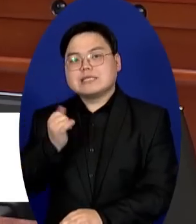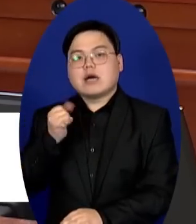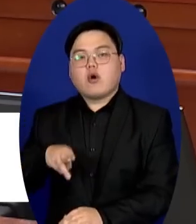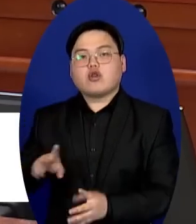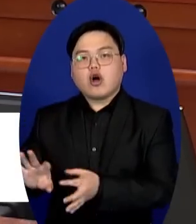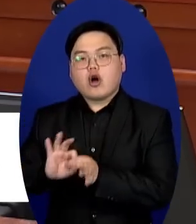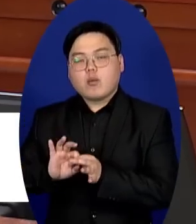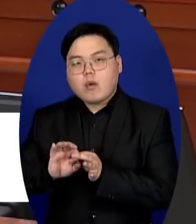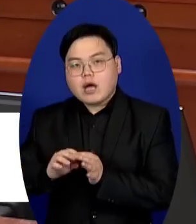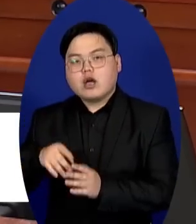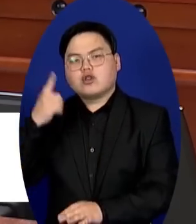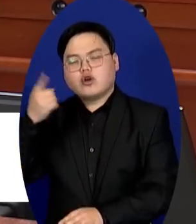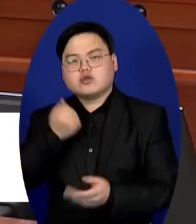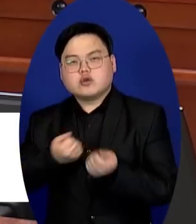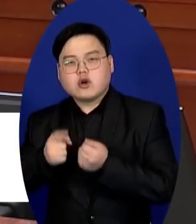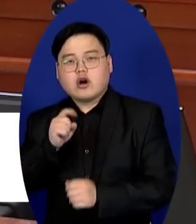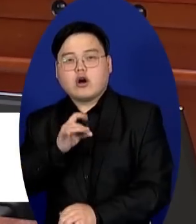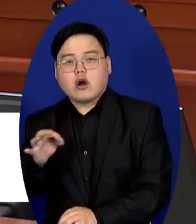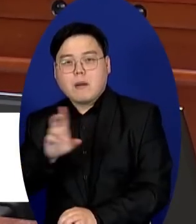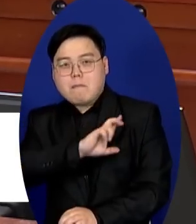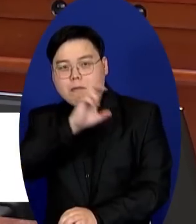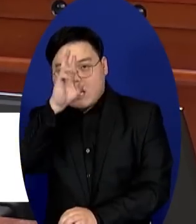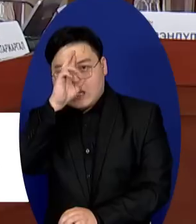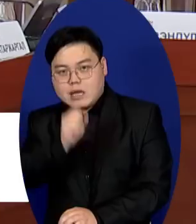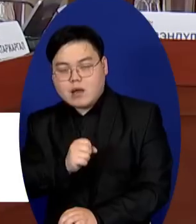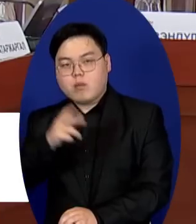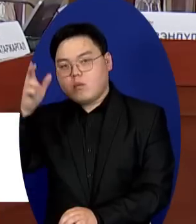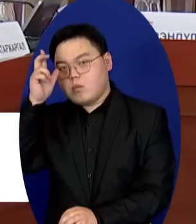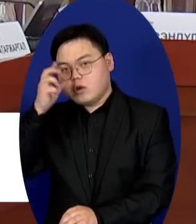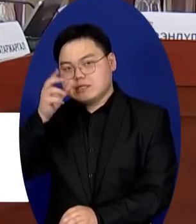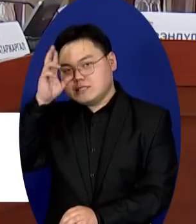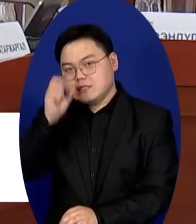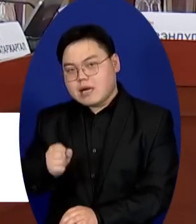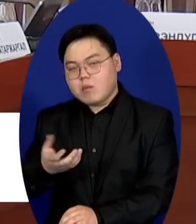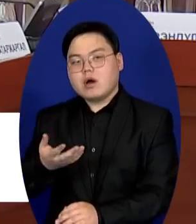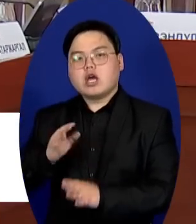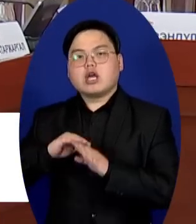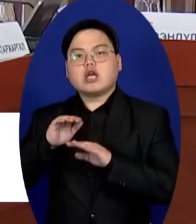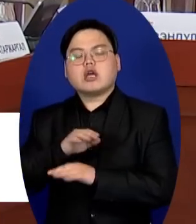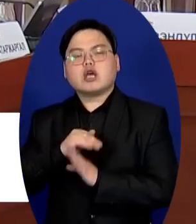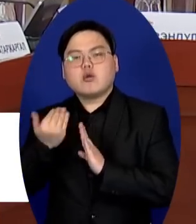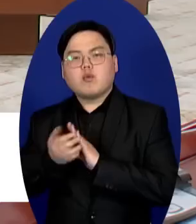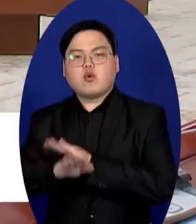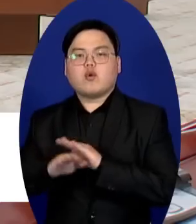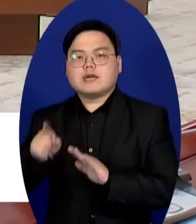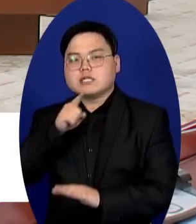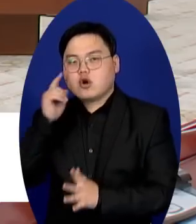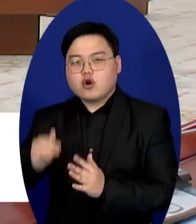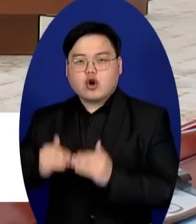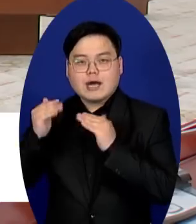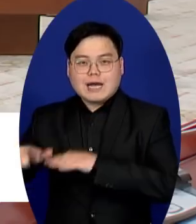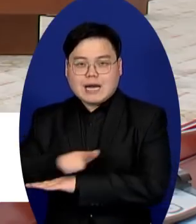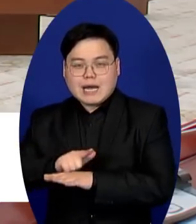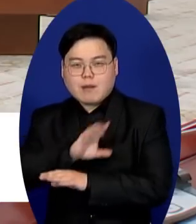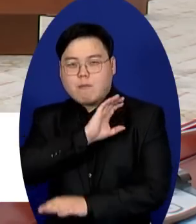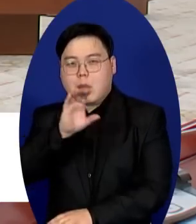эрчим хүчний зохицуулах хороо, байгаль орчин аялал жуулчлалын ам болон боловсрол шинжилгээ ухааны ам, гэр бүл хүүхэд залуучуудын хөгжлийн газар зэрэг